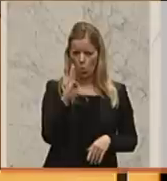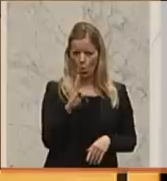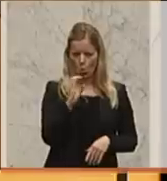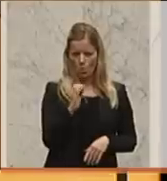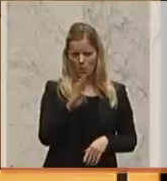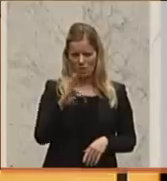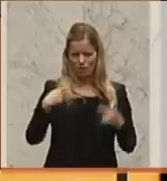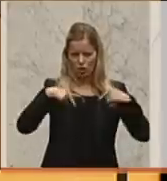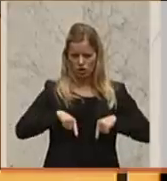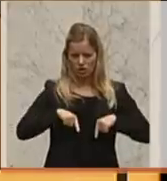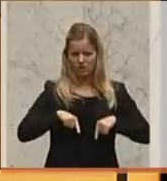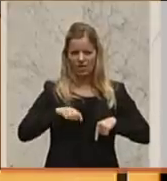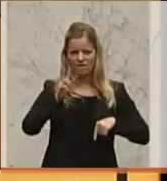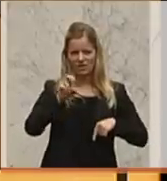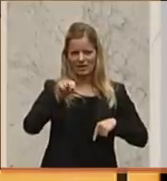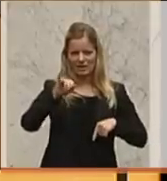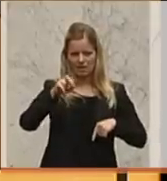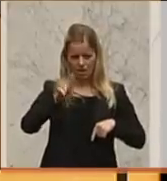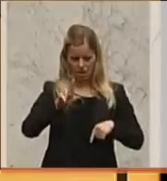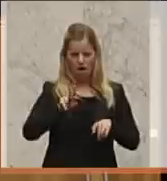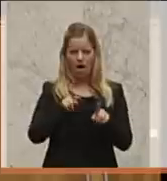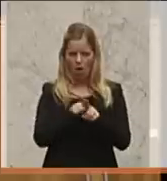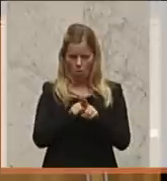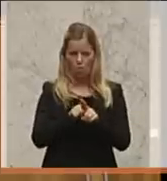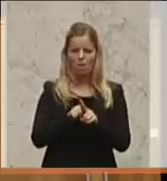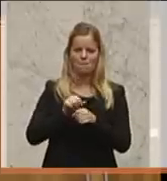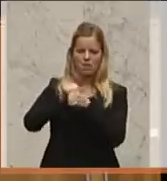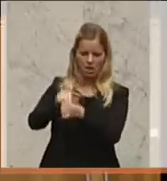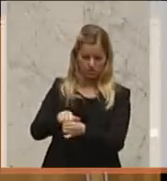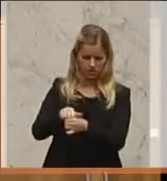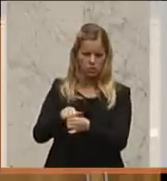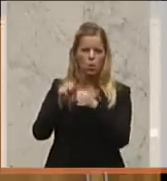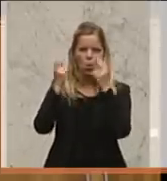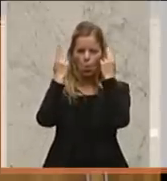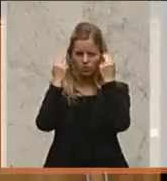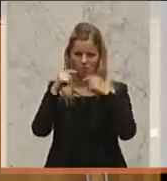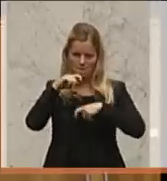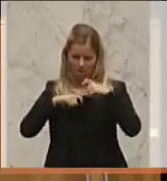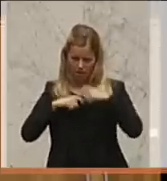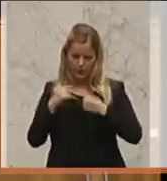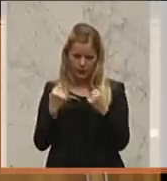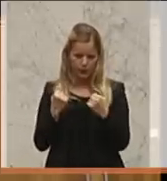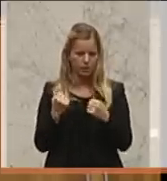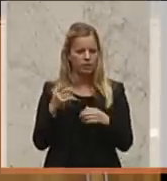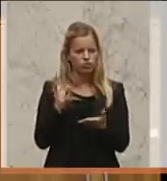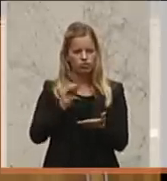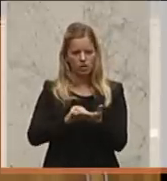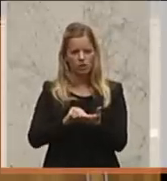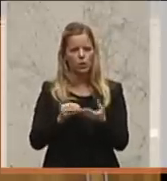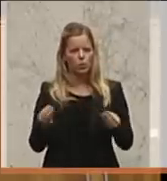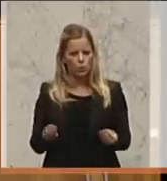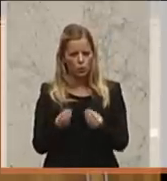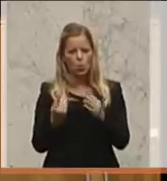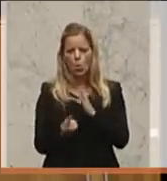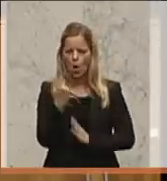In seiner Zeugenaussage gibt Wehinger an, es habe aufgrund der hohen Kosten etwa 30.000 Euro